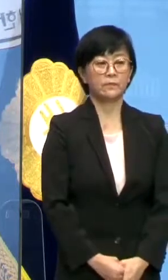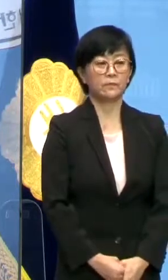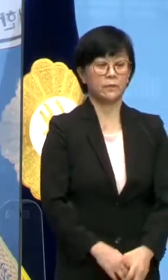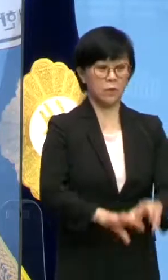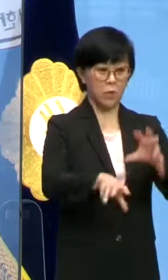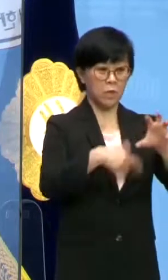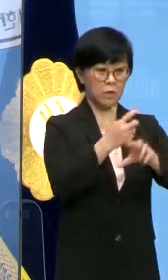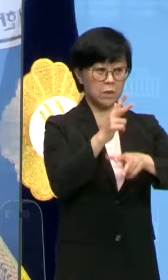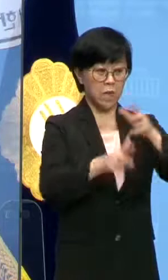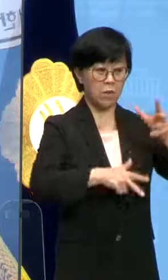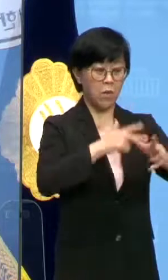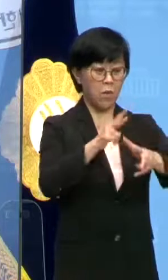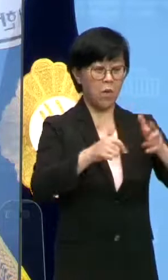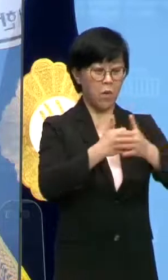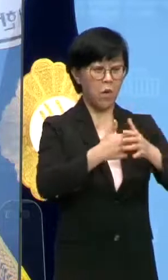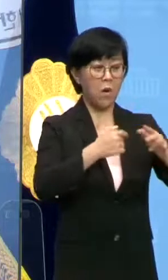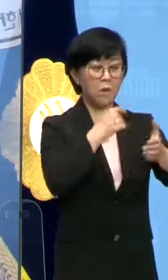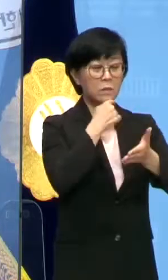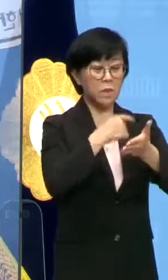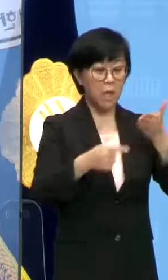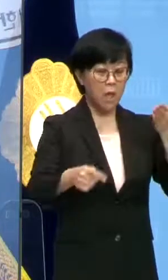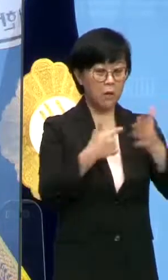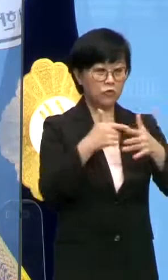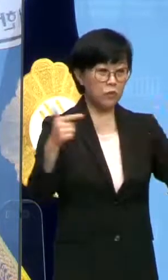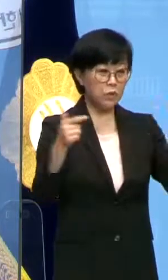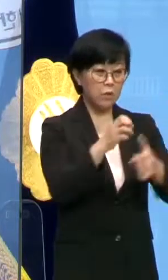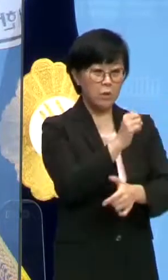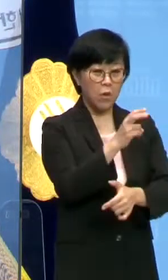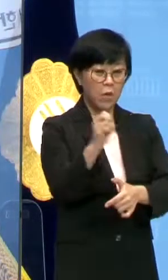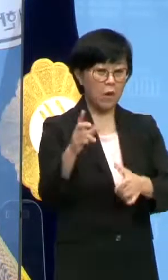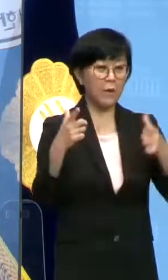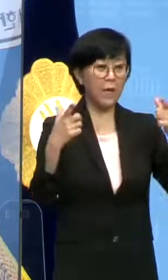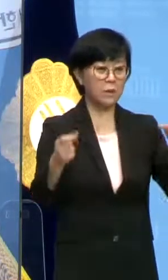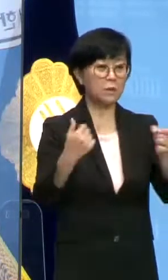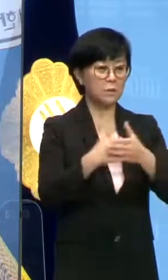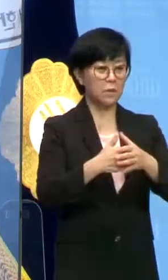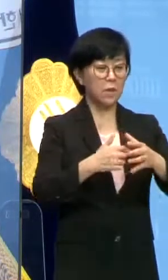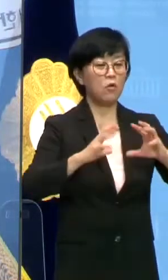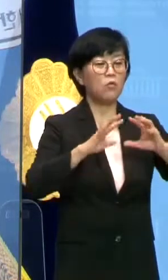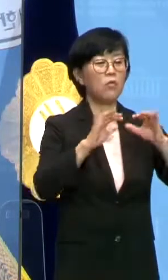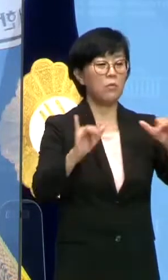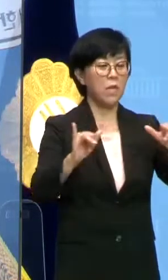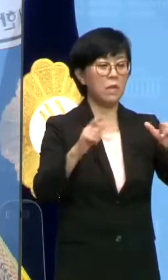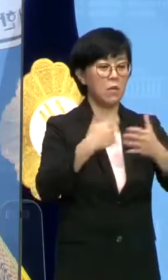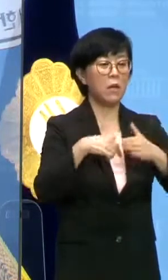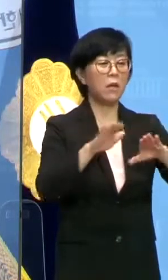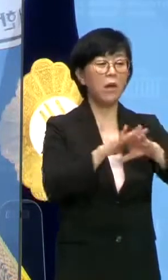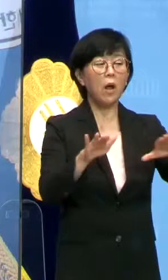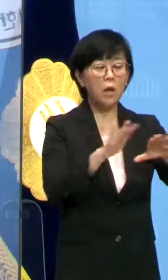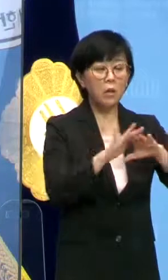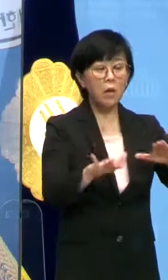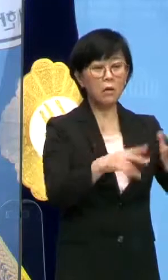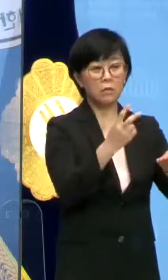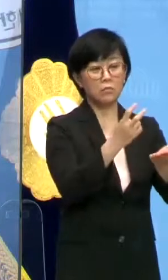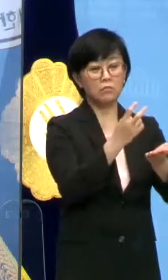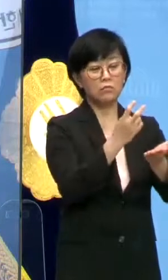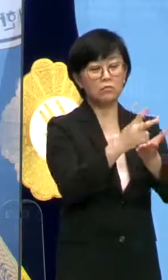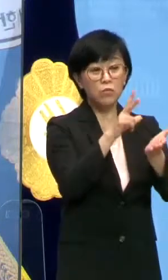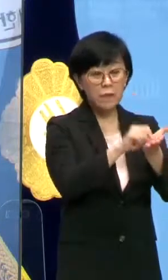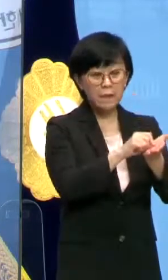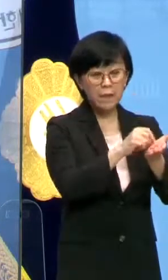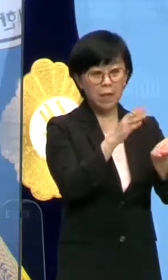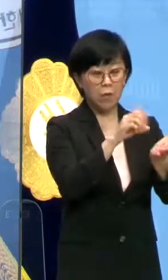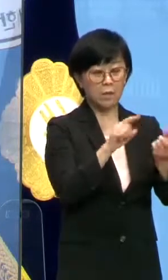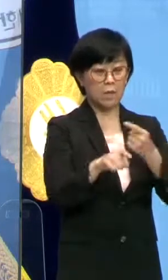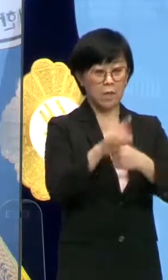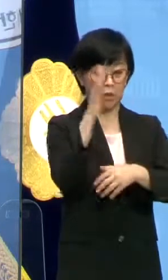획기적으로 산업재 리를 주려 한다는 것은 여야가 따로 없는 민생 개업 입법 가져 입니다 더군다나 대통령의